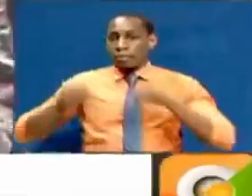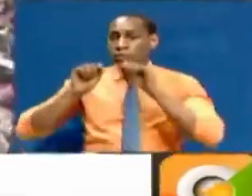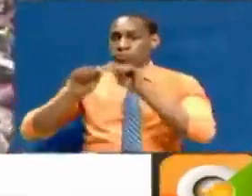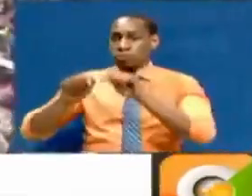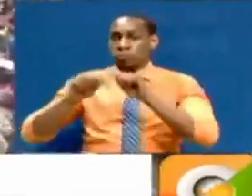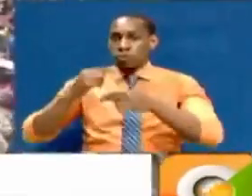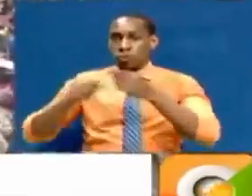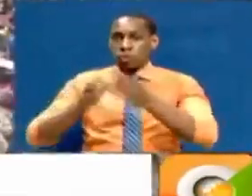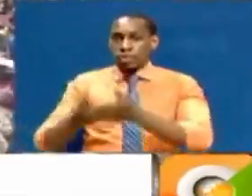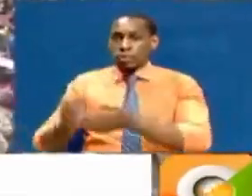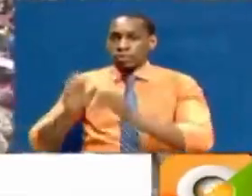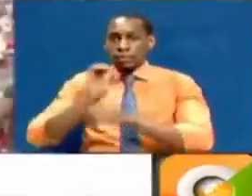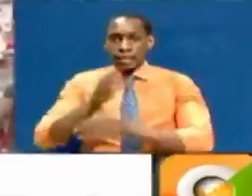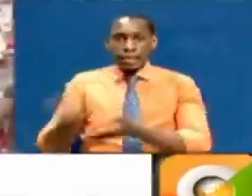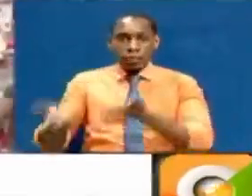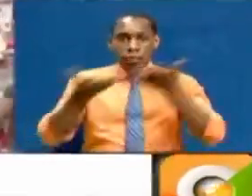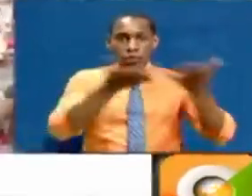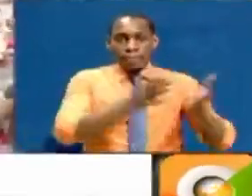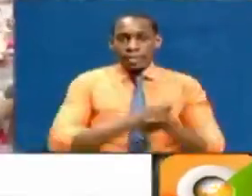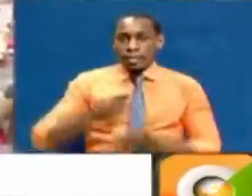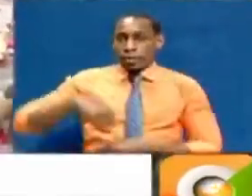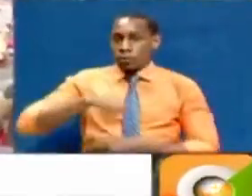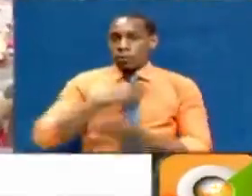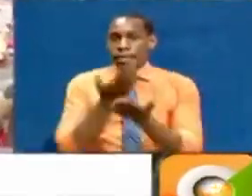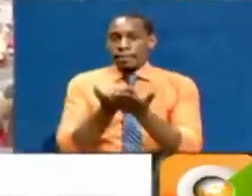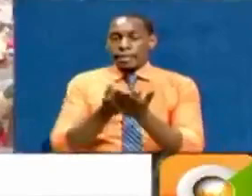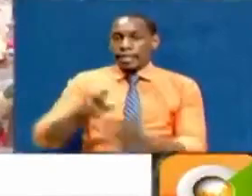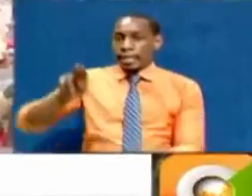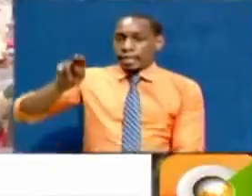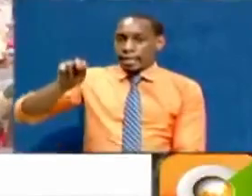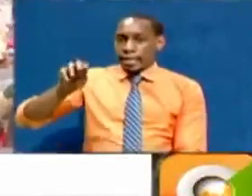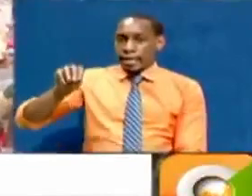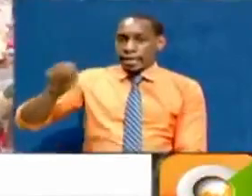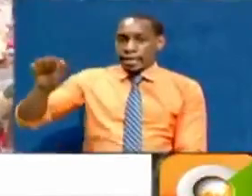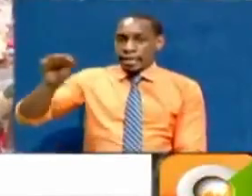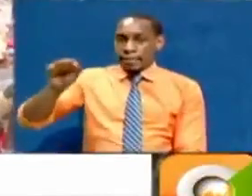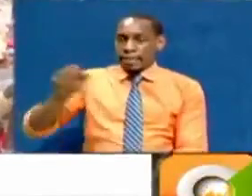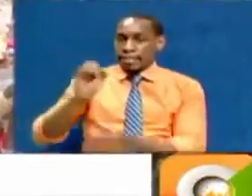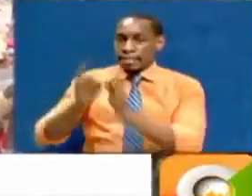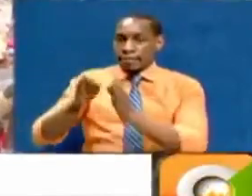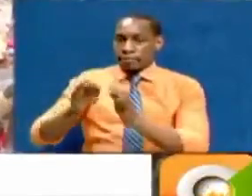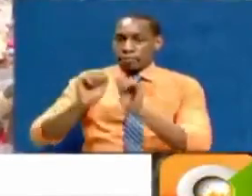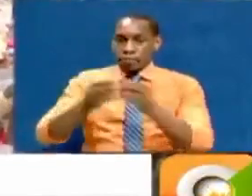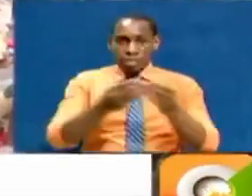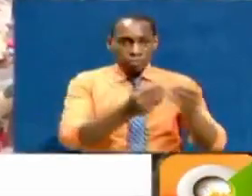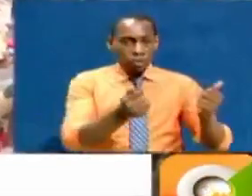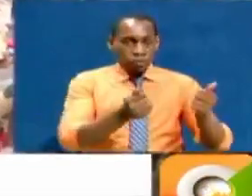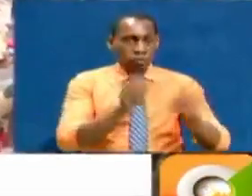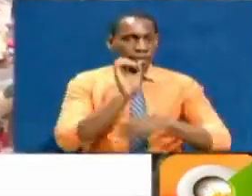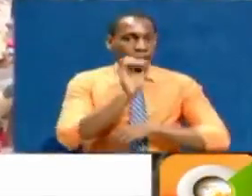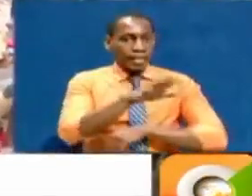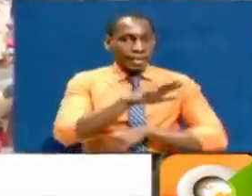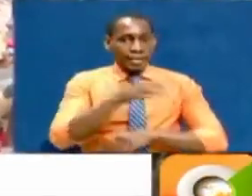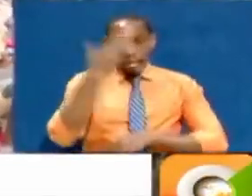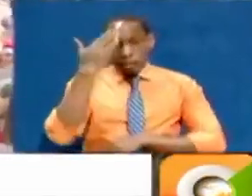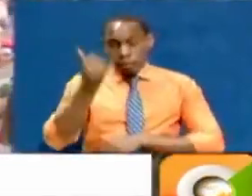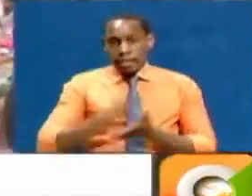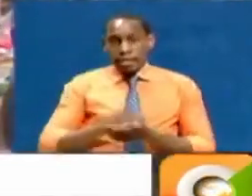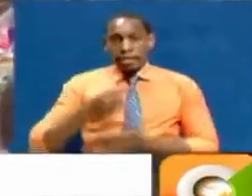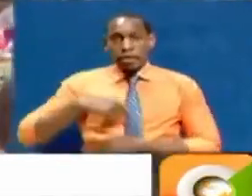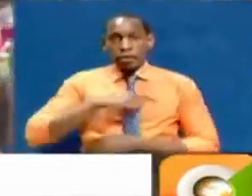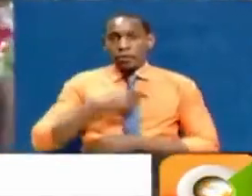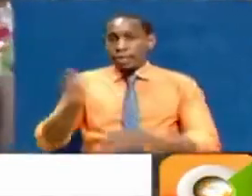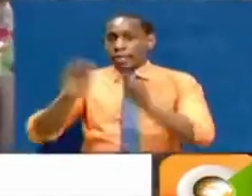wanaolaumiwa wakiendelea kuleta taka. Ningeomba NMS kama inaweza tushughulikie hii takataka, kwa sababu